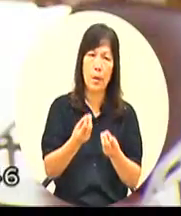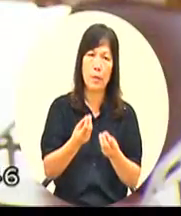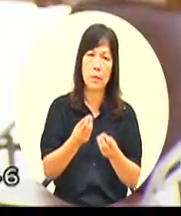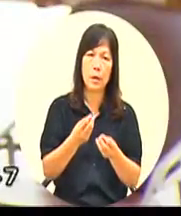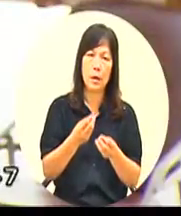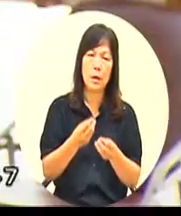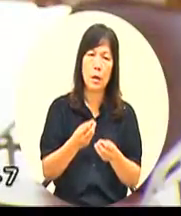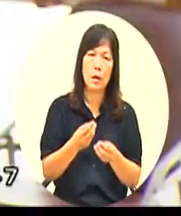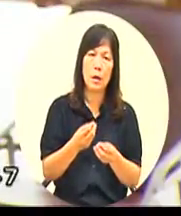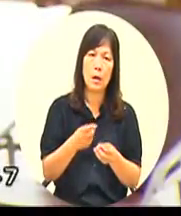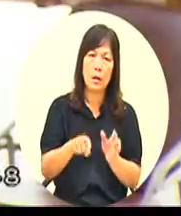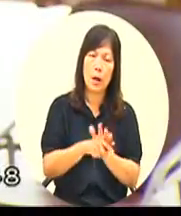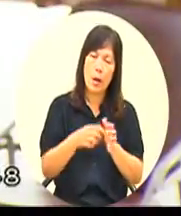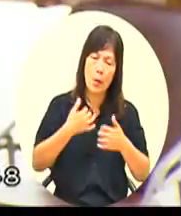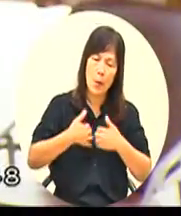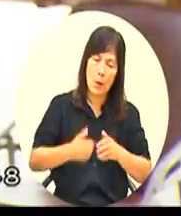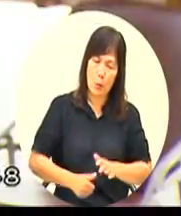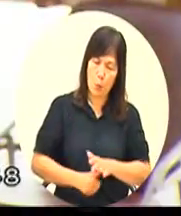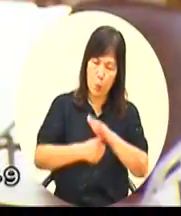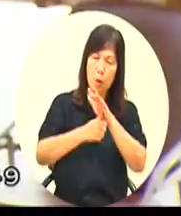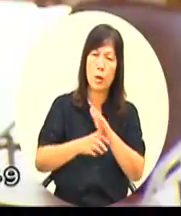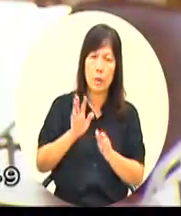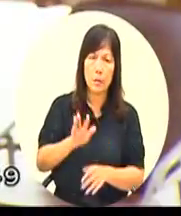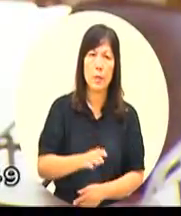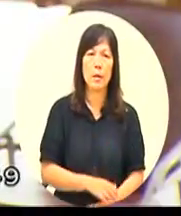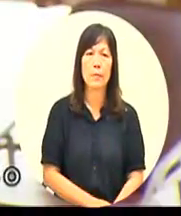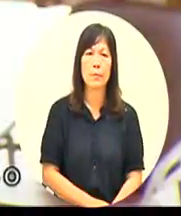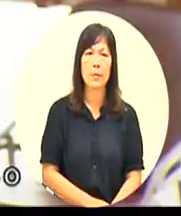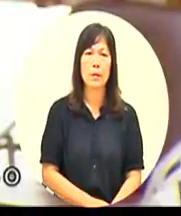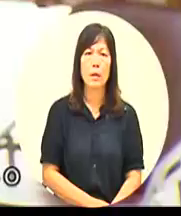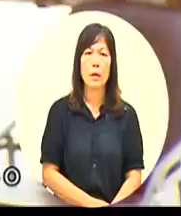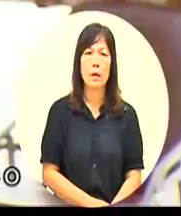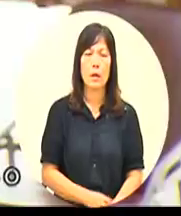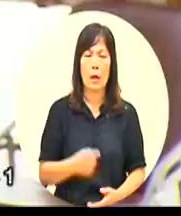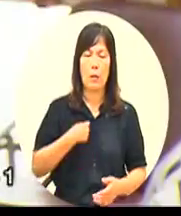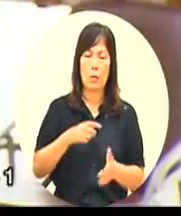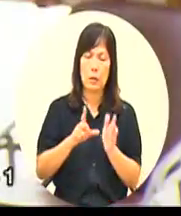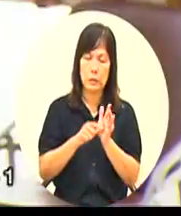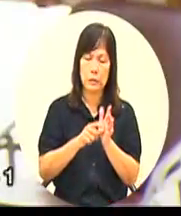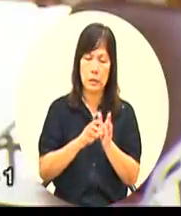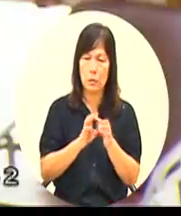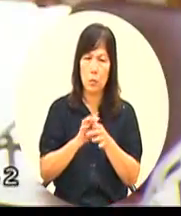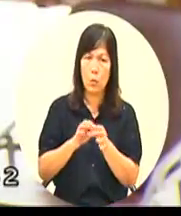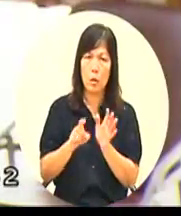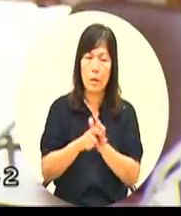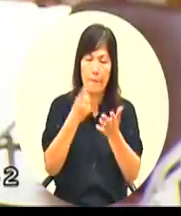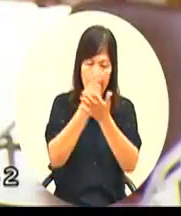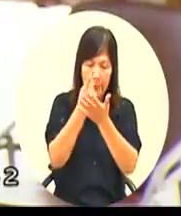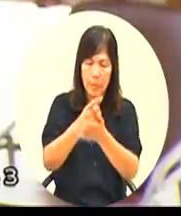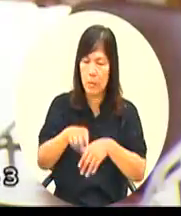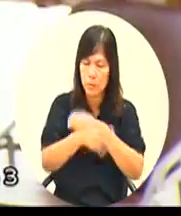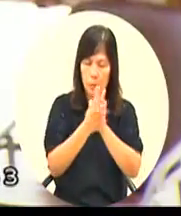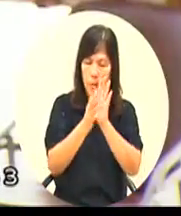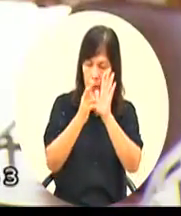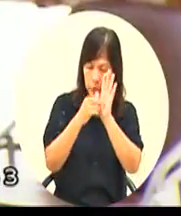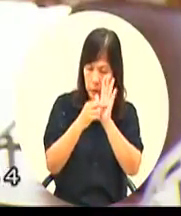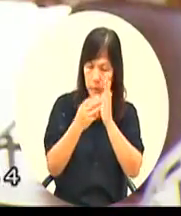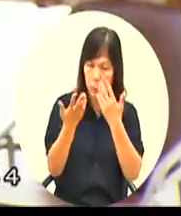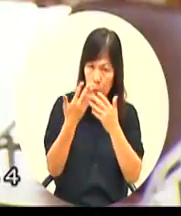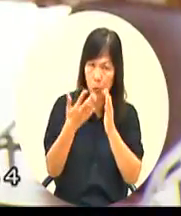在这边很快乐的成长。所以因为我时间的关系，我没有办法一一的跟我们前镇小港